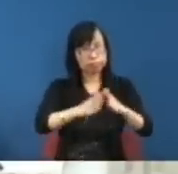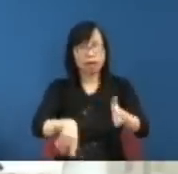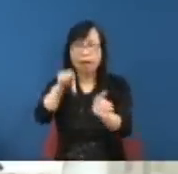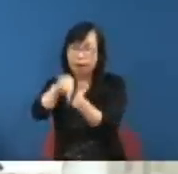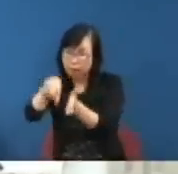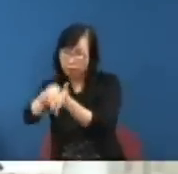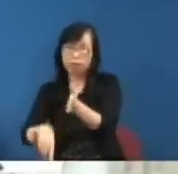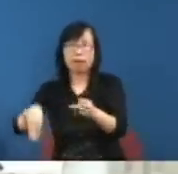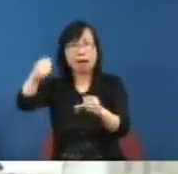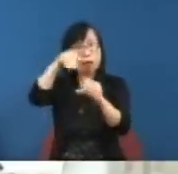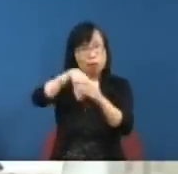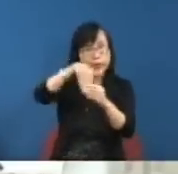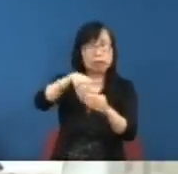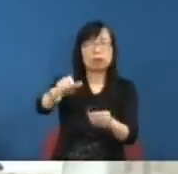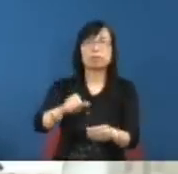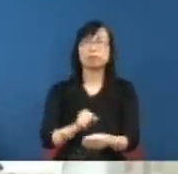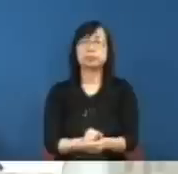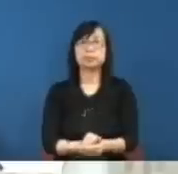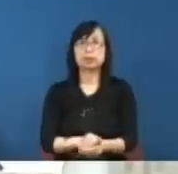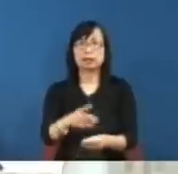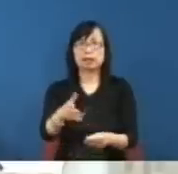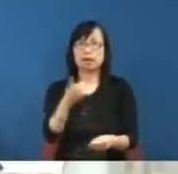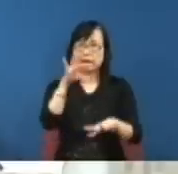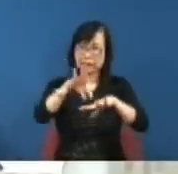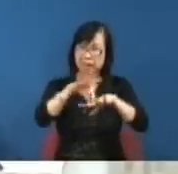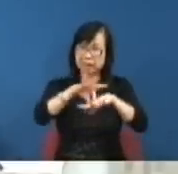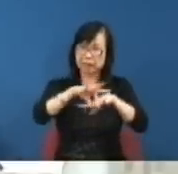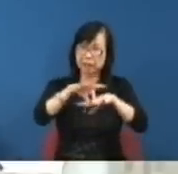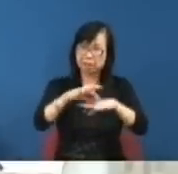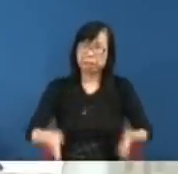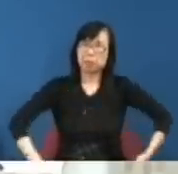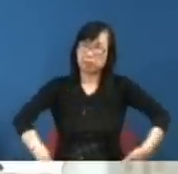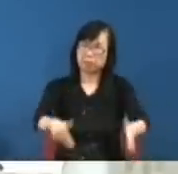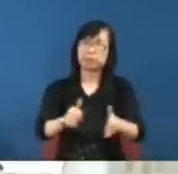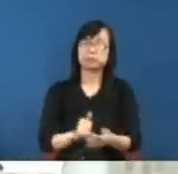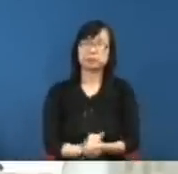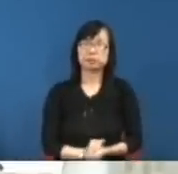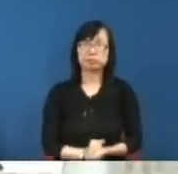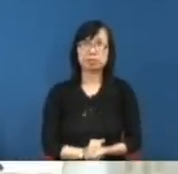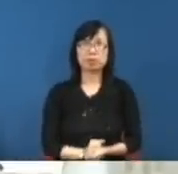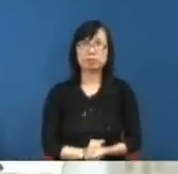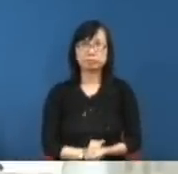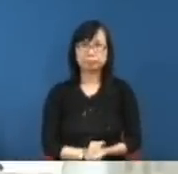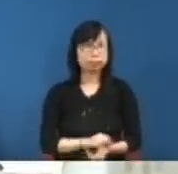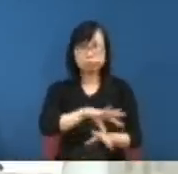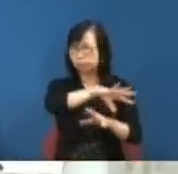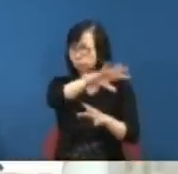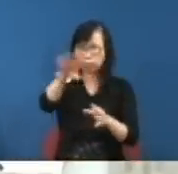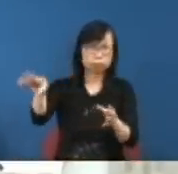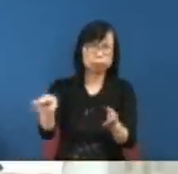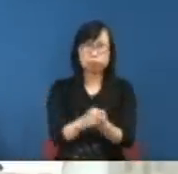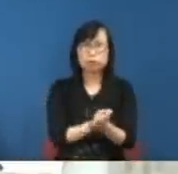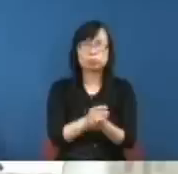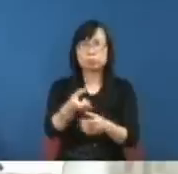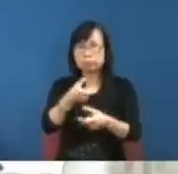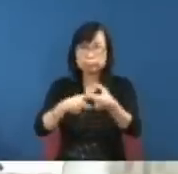啊呢啲呢條路咧就係金路嚟嘅，金磚之路係嘛？全部揾錢就喺度揾嘅，即係美國，